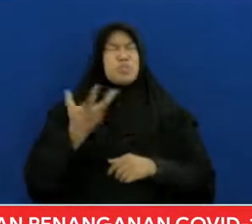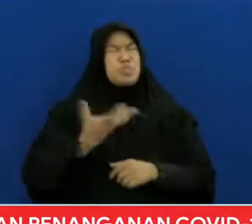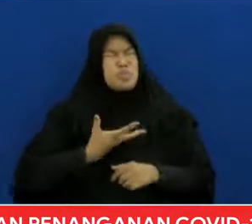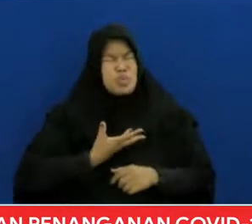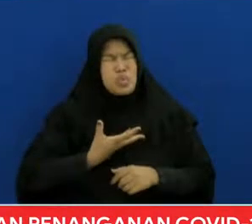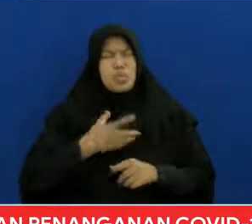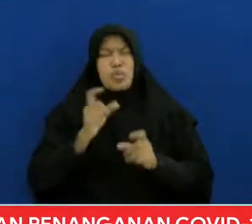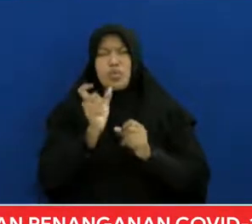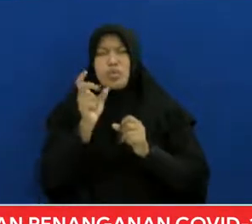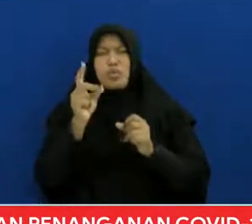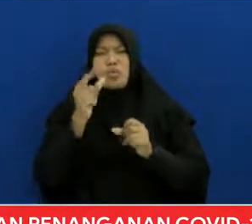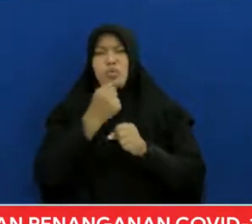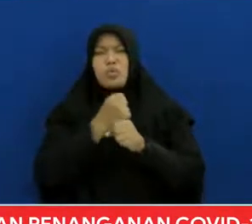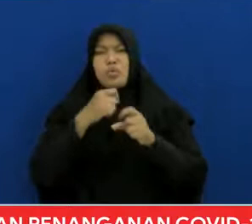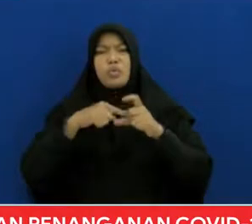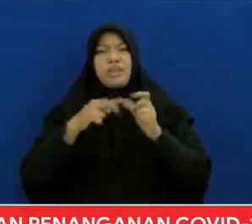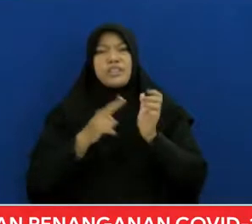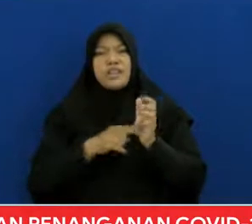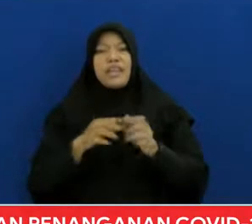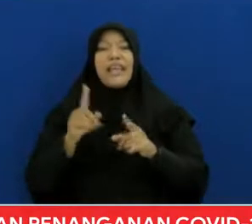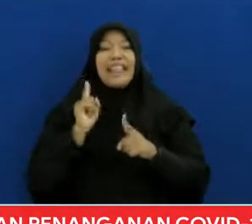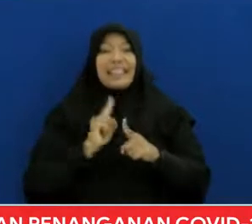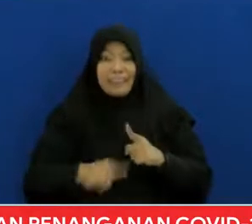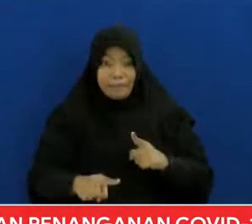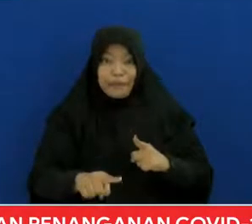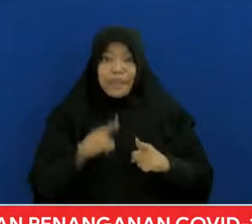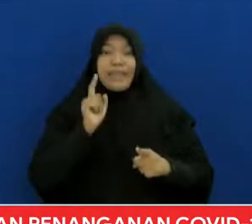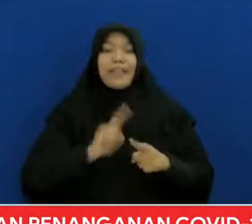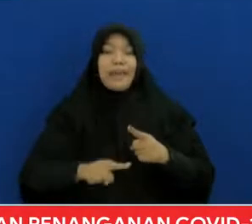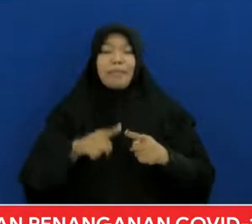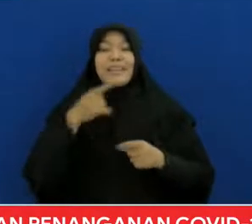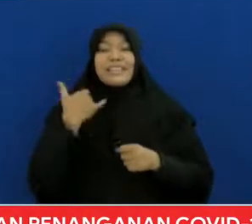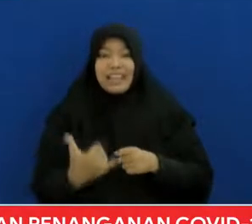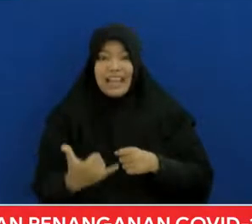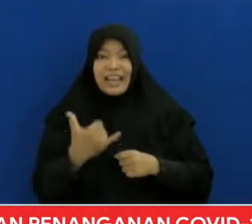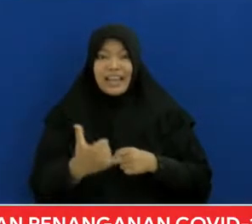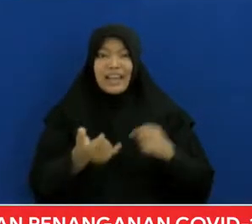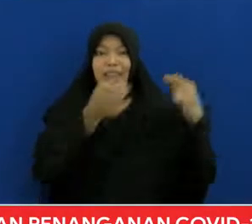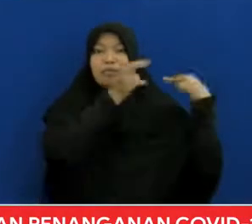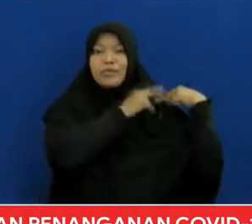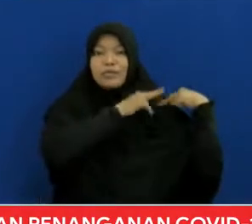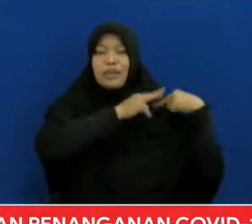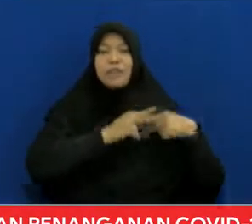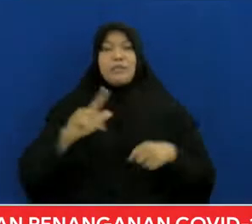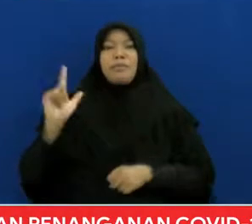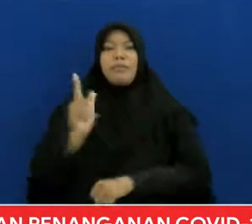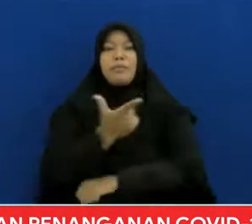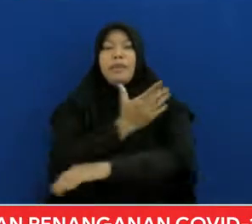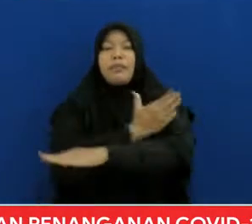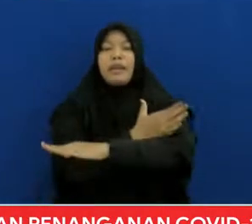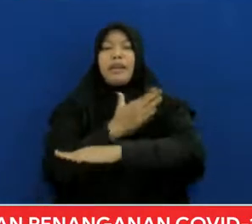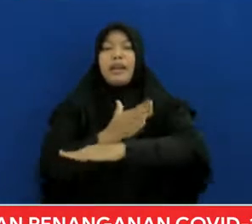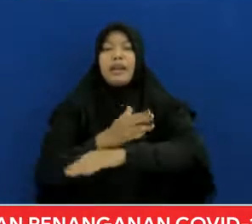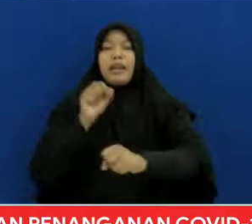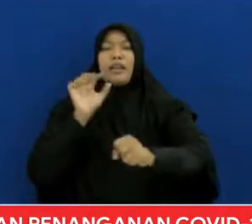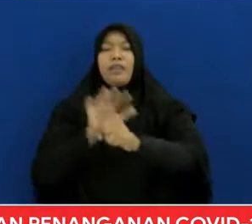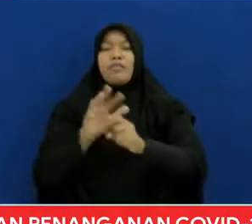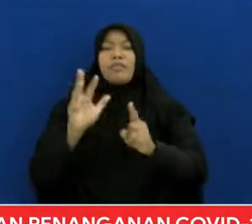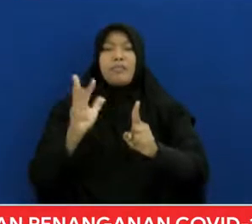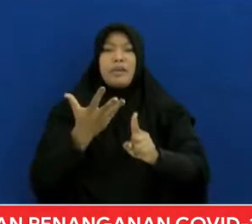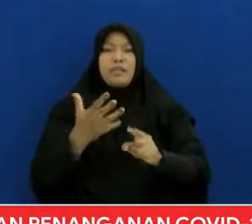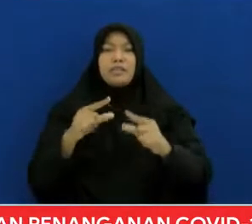dan petugas kesehatan. Namun saat ini, gugus tugas Provinsi Sumatera Utara dan gugus tugas